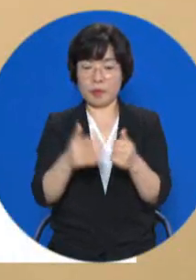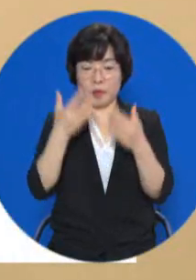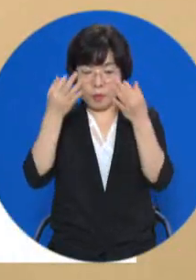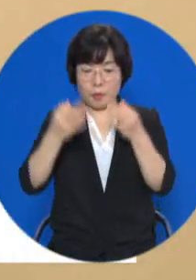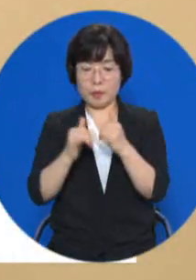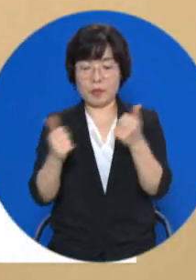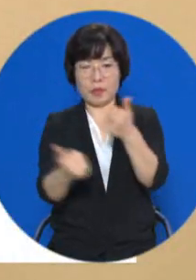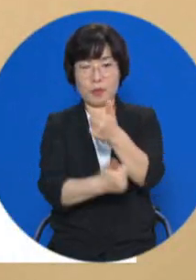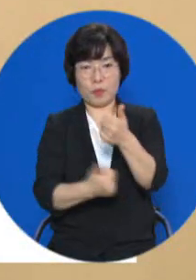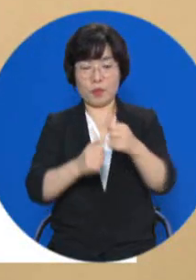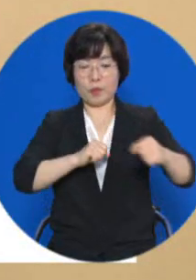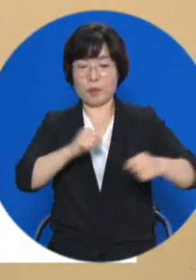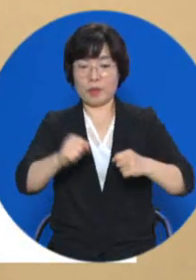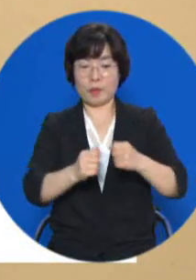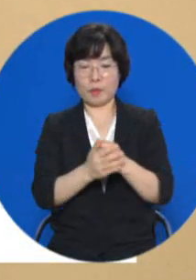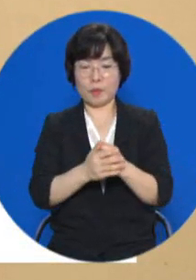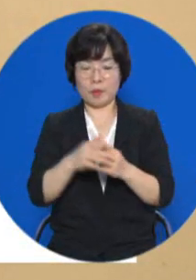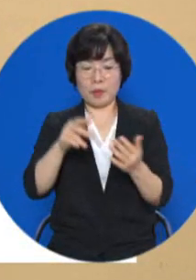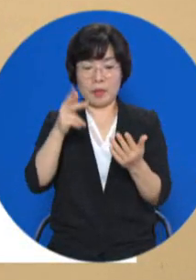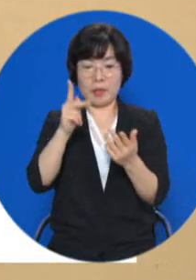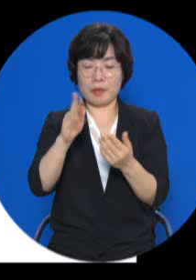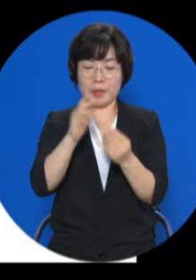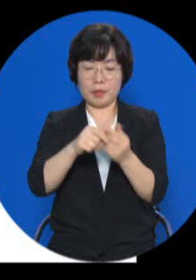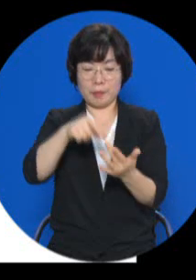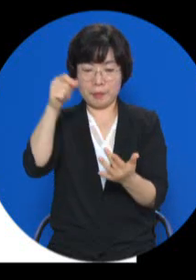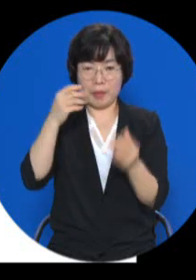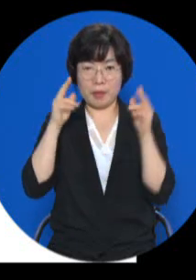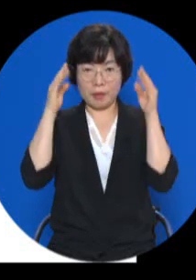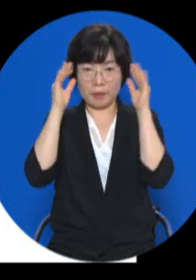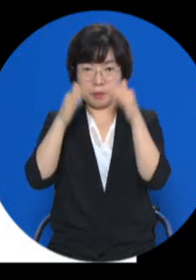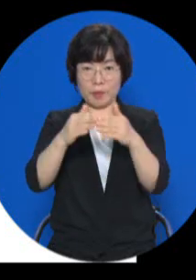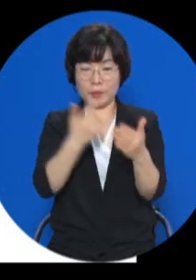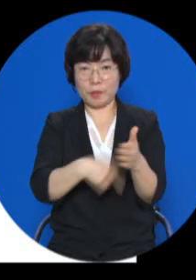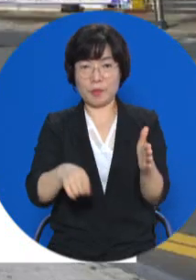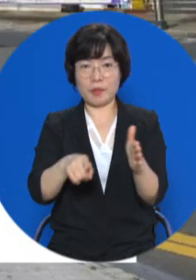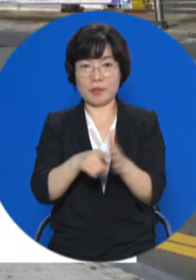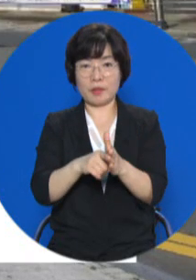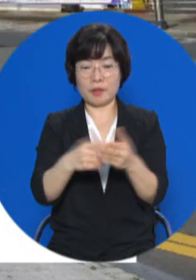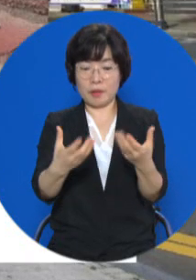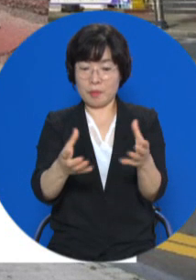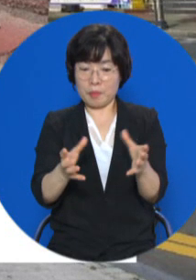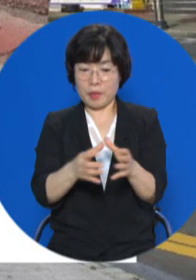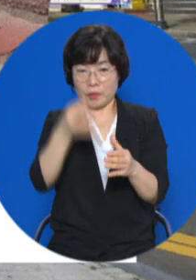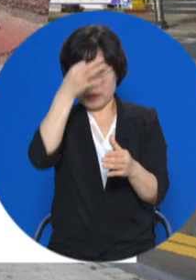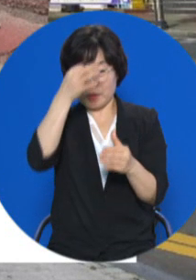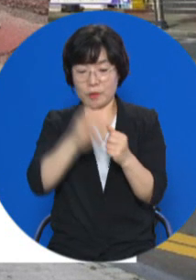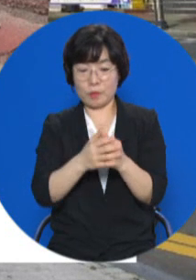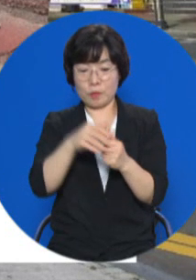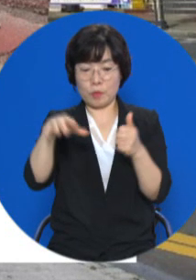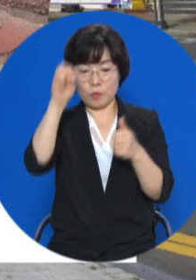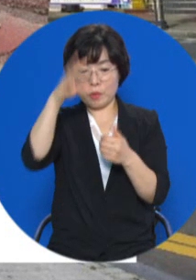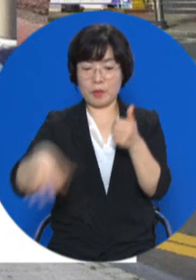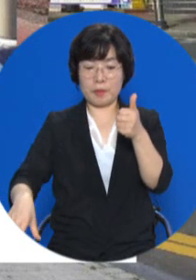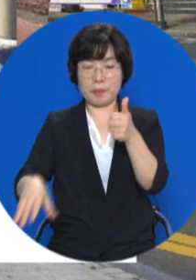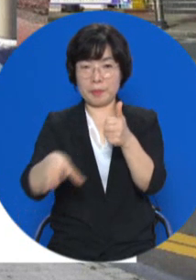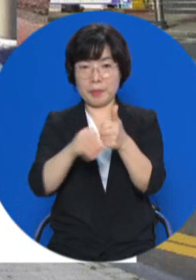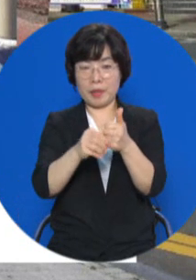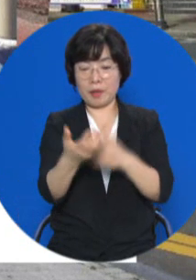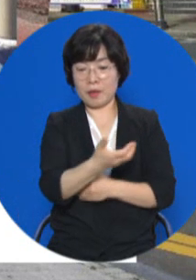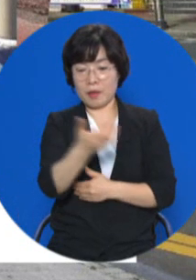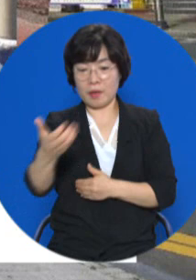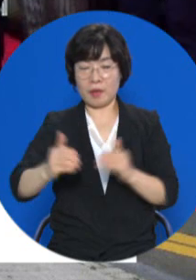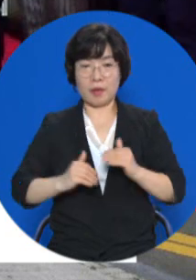목포방송국의 시청자위원으로 KBS만 봅니다. KBS가 지역국의 방송 기능을 광주 총국으로 옮기는